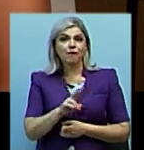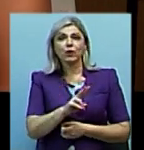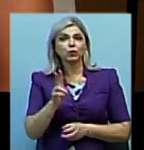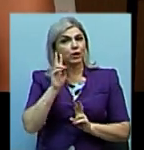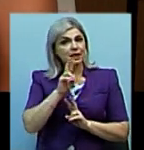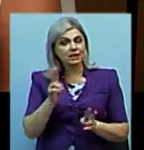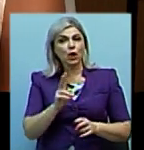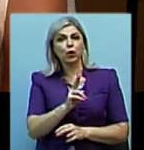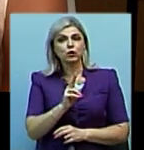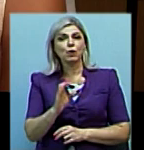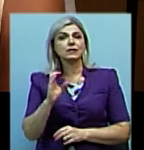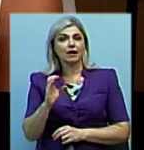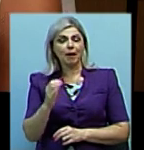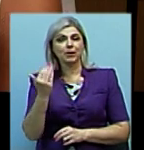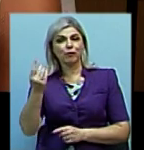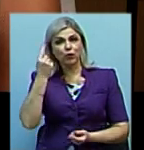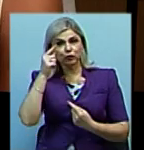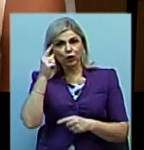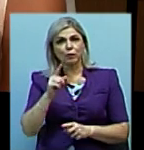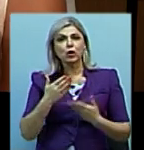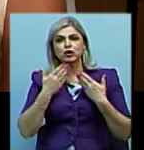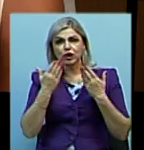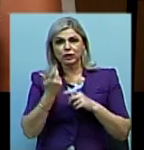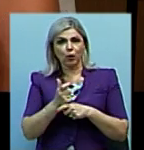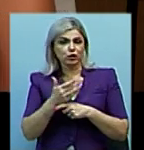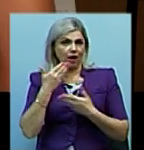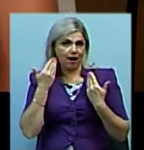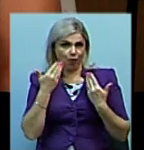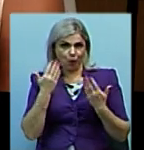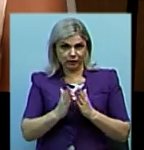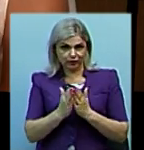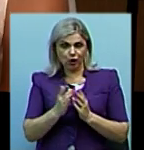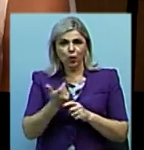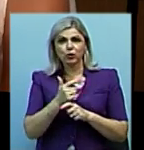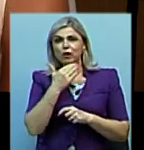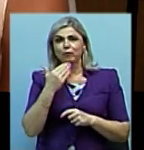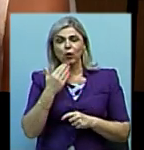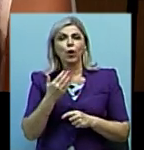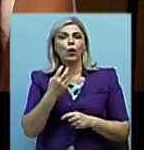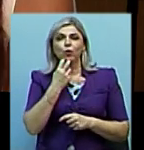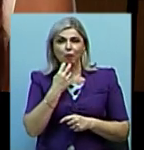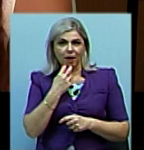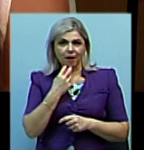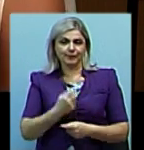Кузьму Скрябіна, його творчість, бо читається дуже легко, дуже багато гумору, дуже